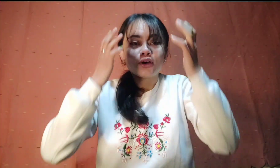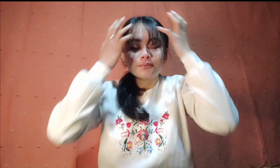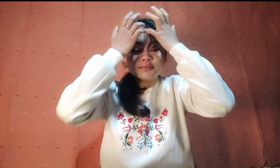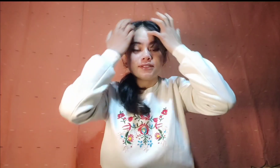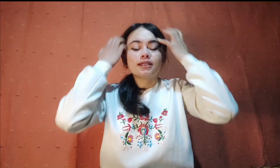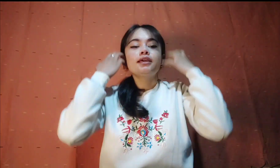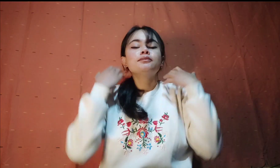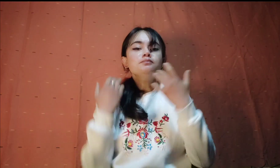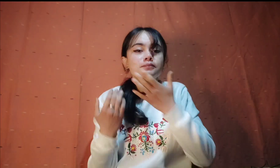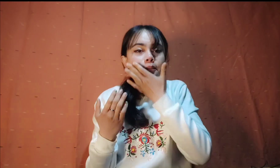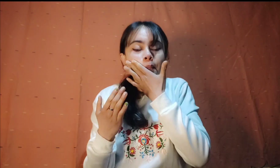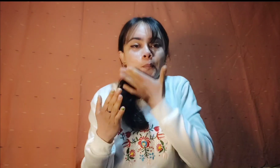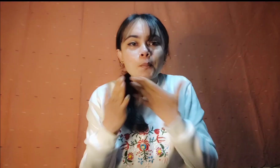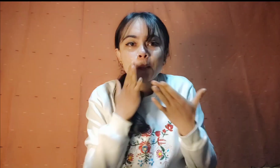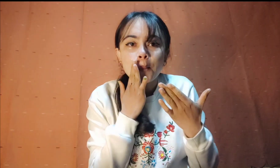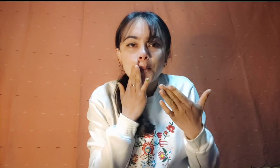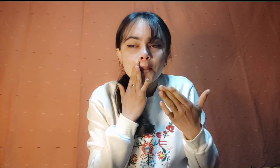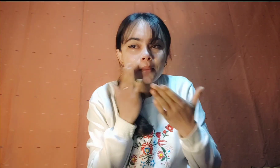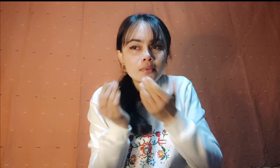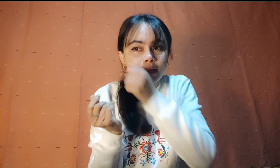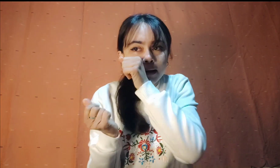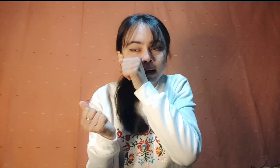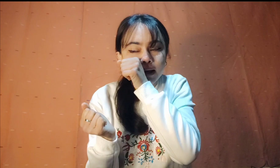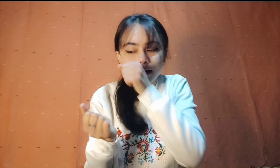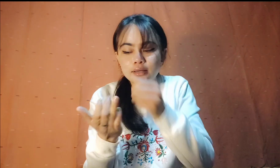Let's stop this, eh?